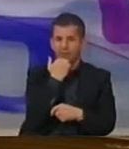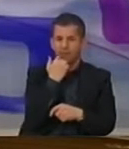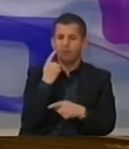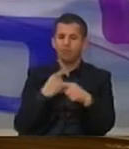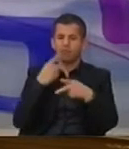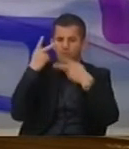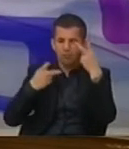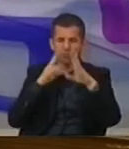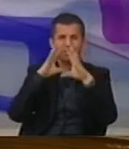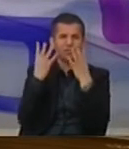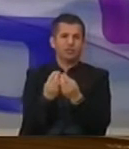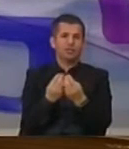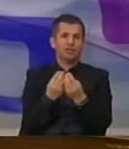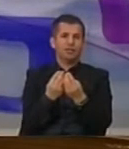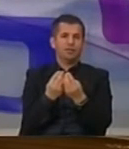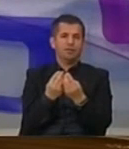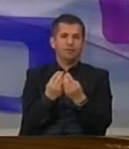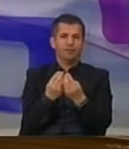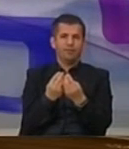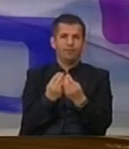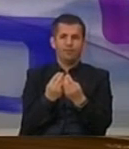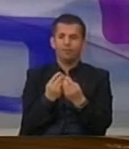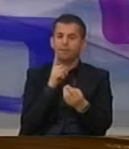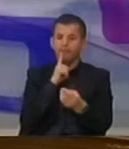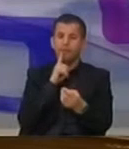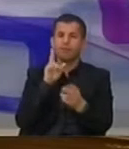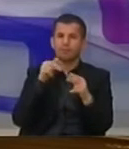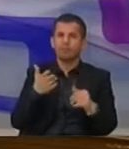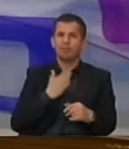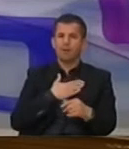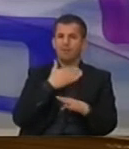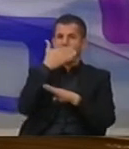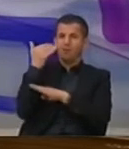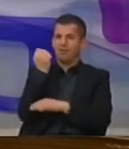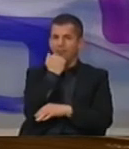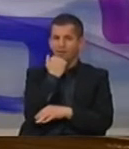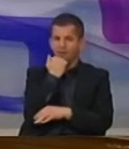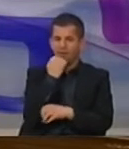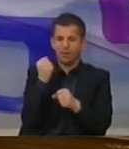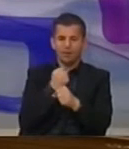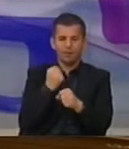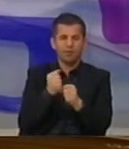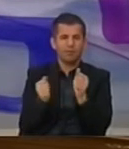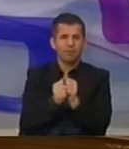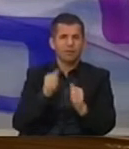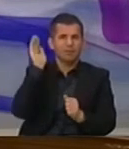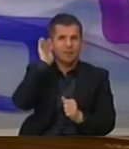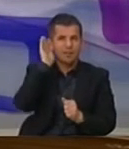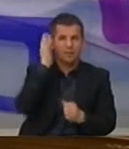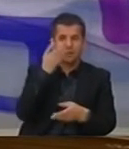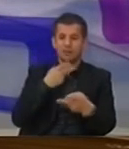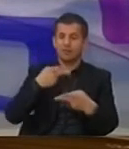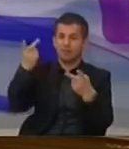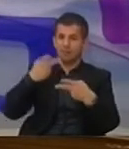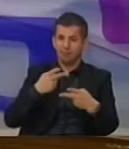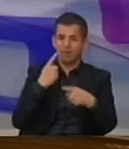laborator për kontrollin e cilësisë, të cilët janë prap kompani private po operojnë në emër të Ministrisë së Tregtisë dhe Industrisë. Ne nuk